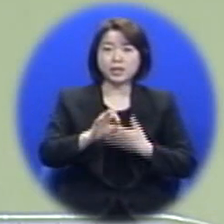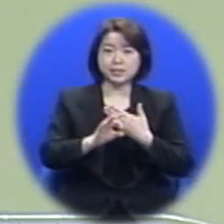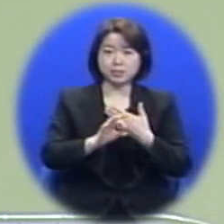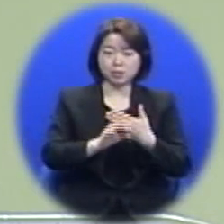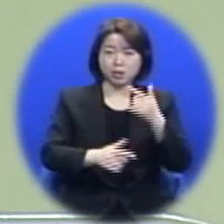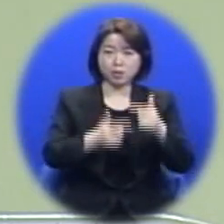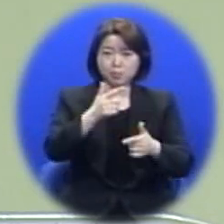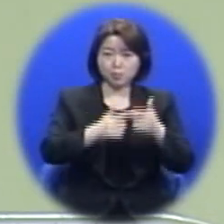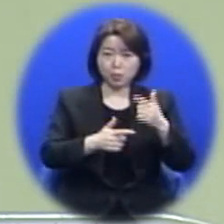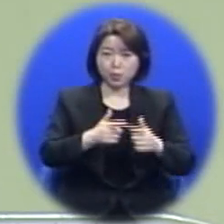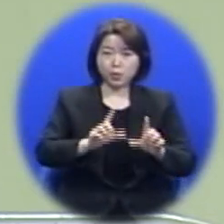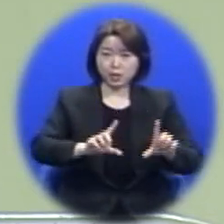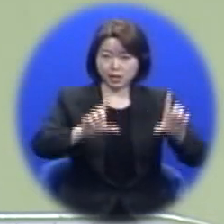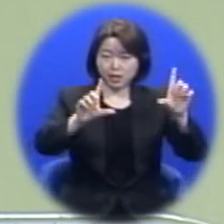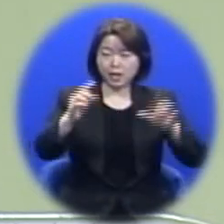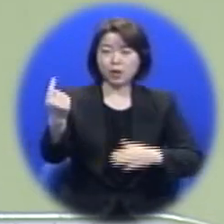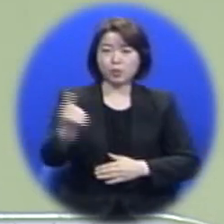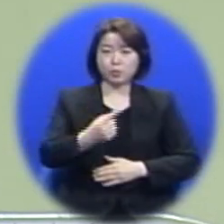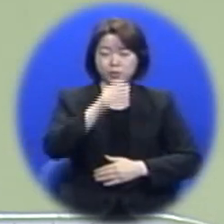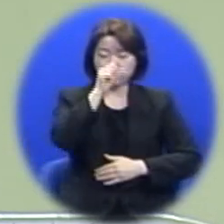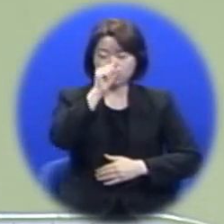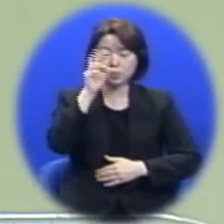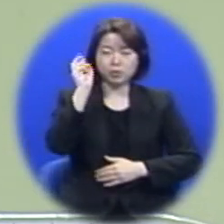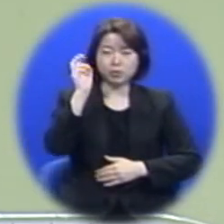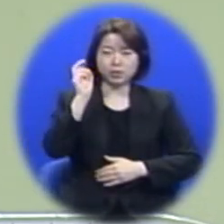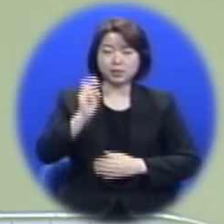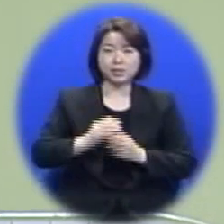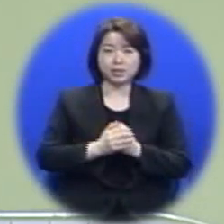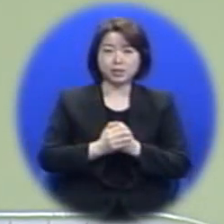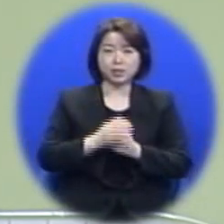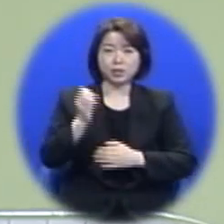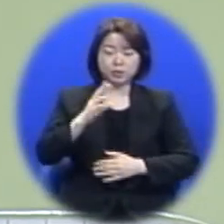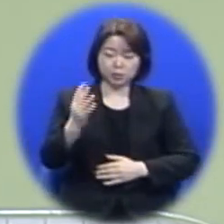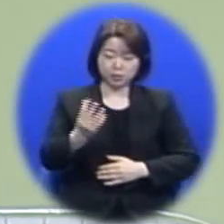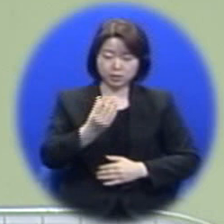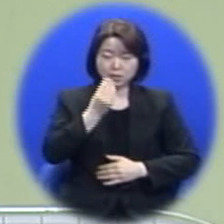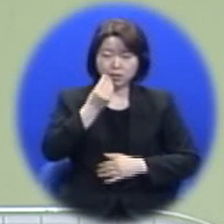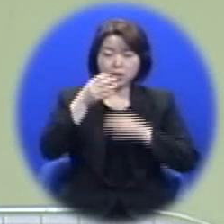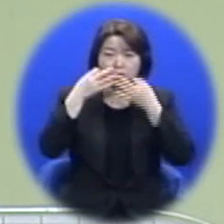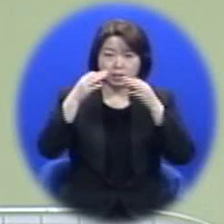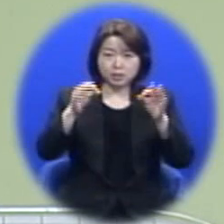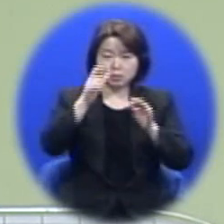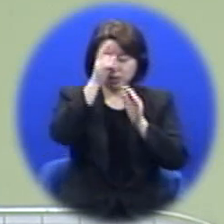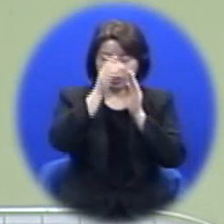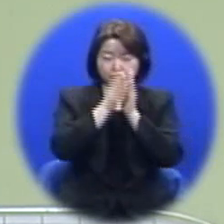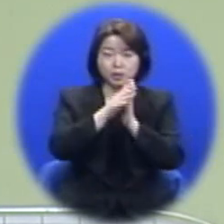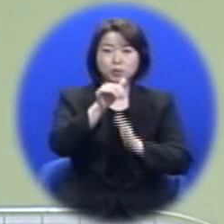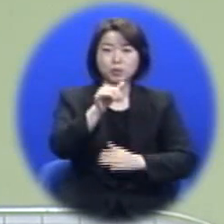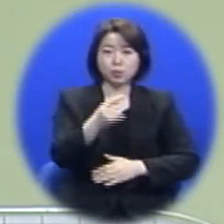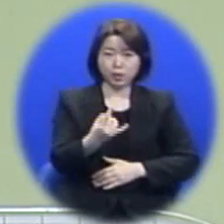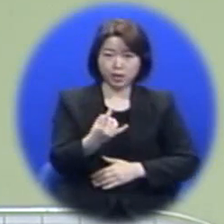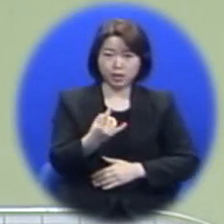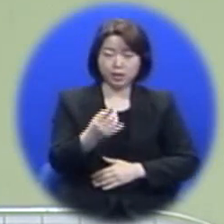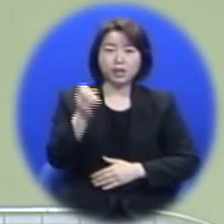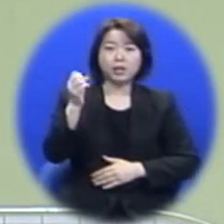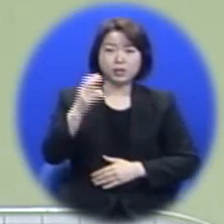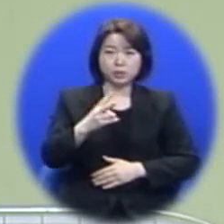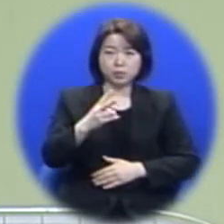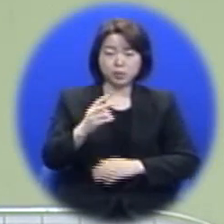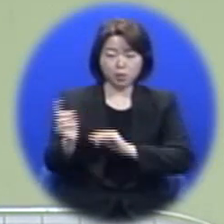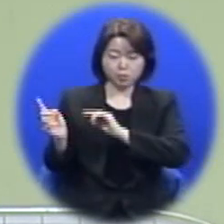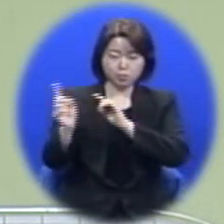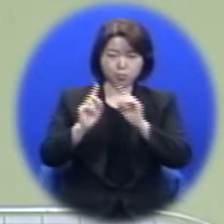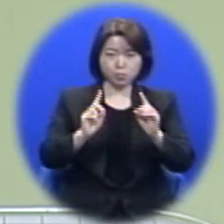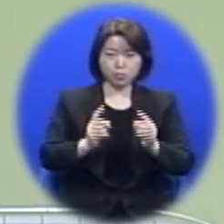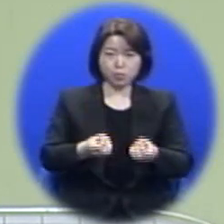오시면 좋겠습니다 아 그리고 성금요일 기도회에 그리고 부활절을 맞아 해